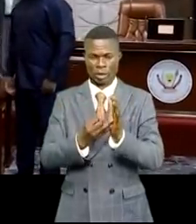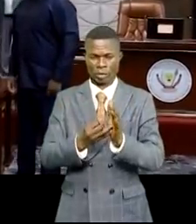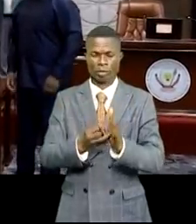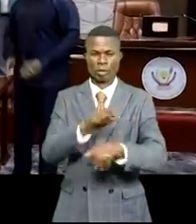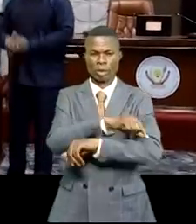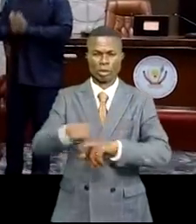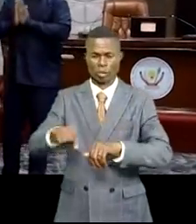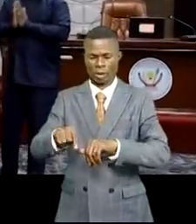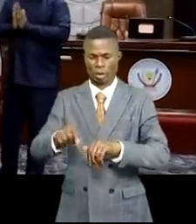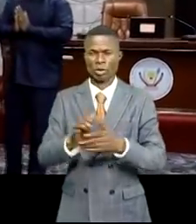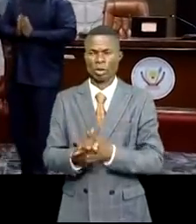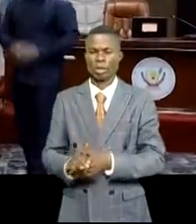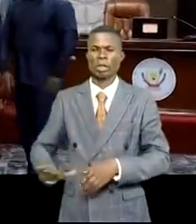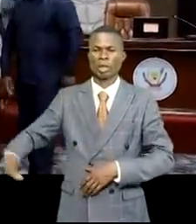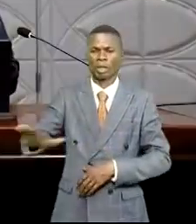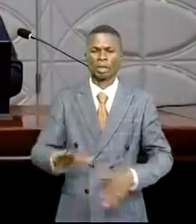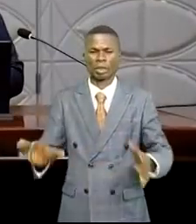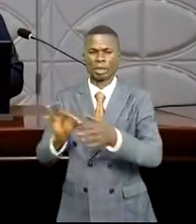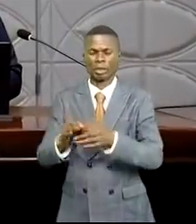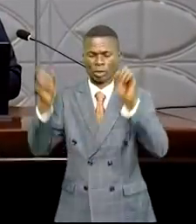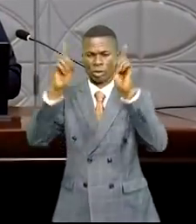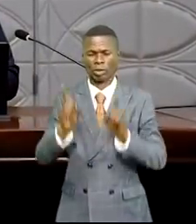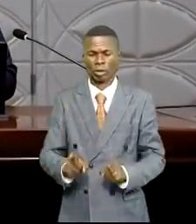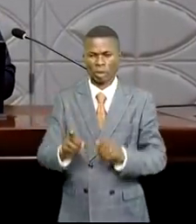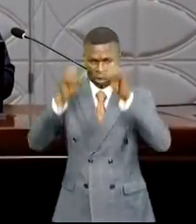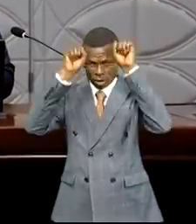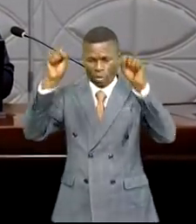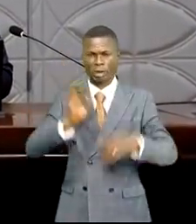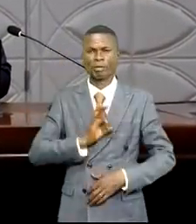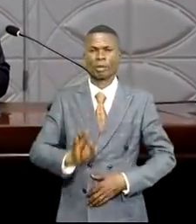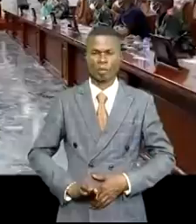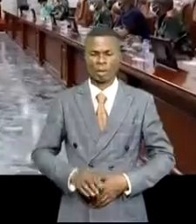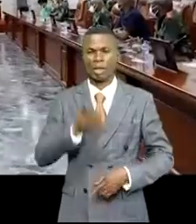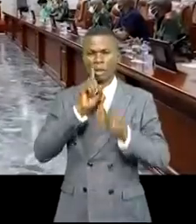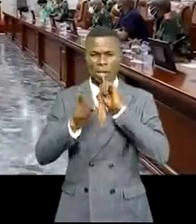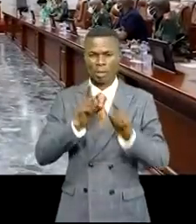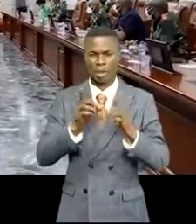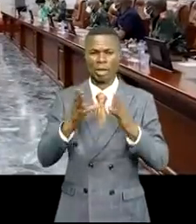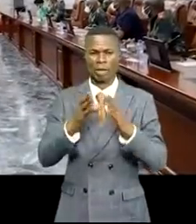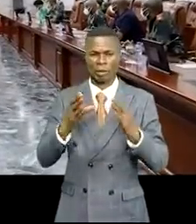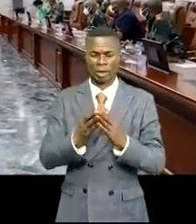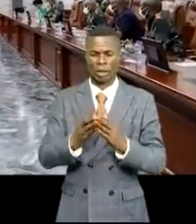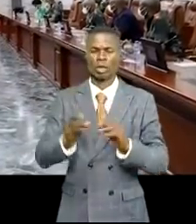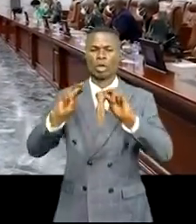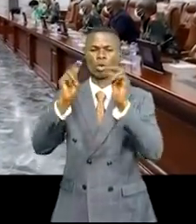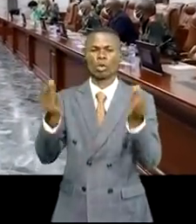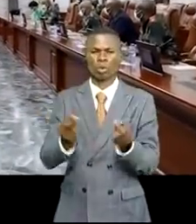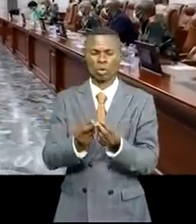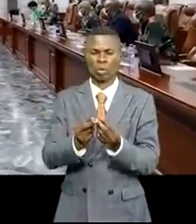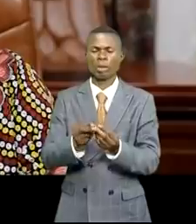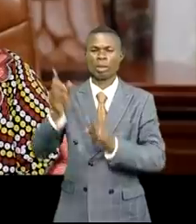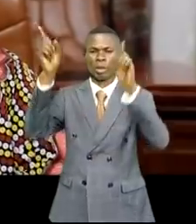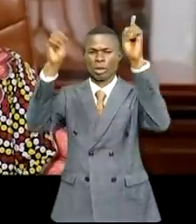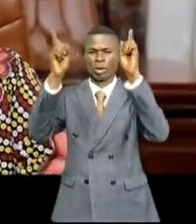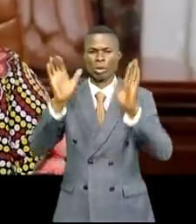l'Union africaine, cette question a été évoquée lors de l'entretien que le président de la République, Félix-Antoine Tshisekedi Tshilombo, a eu avec une délégation